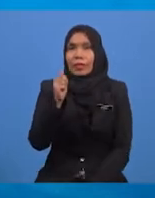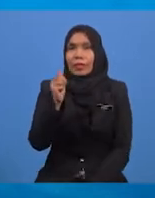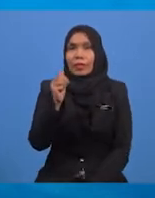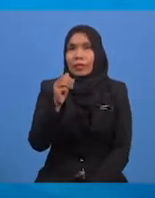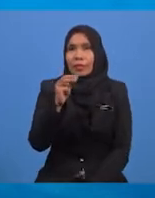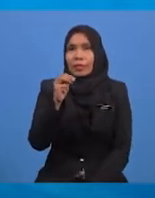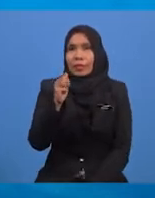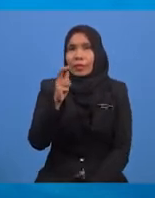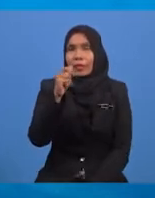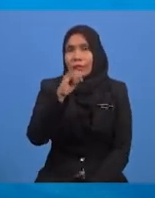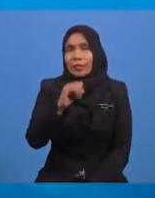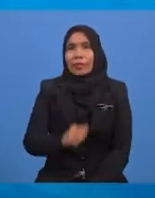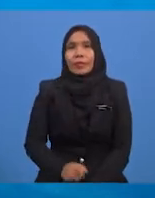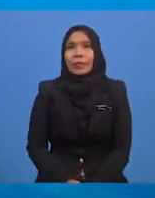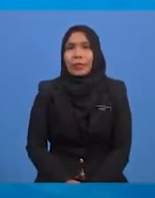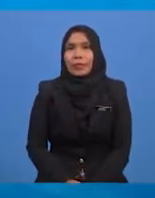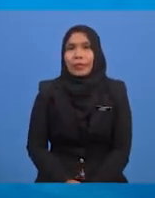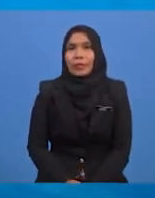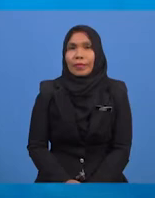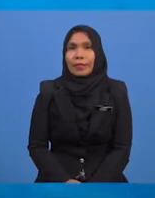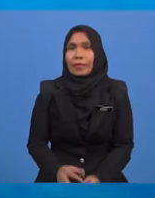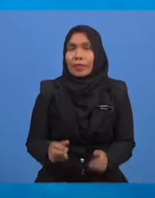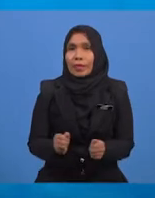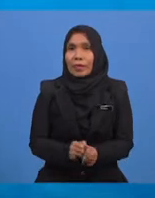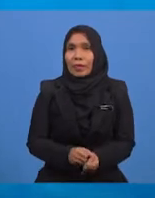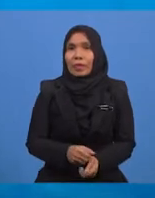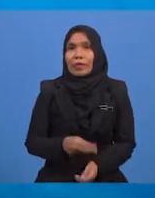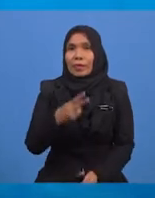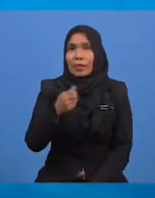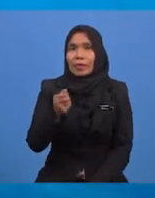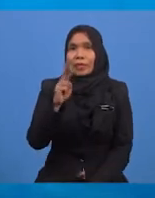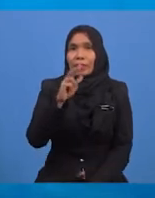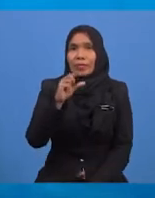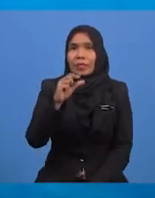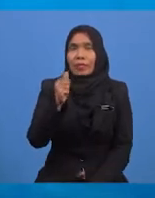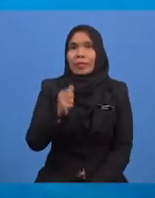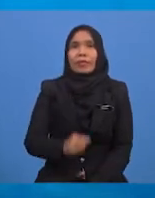kerana mempunyai kuasa mengenakan harga premium disebabkan tiada persaingan di pasaran.